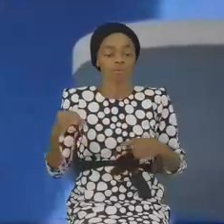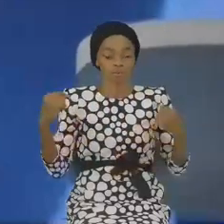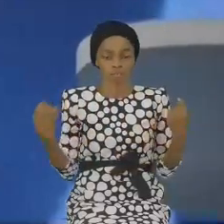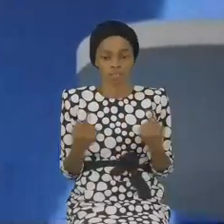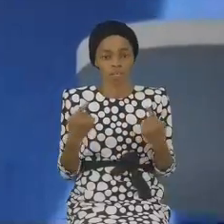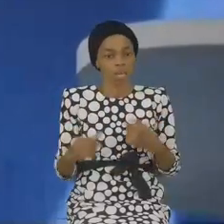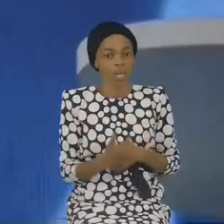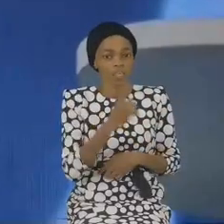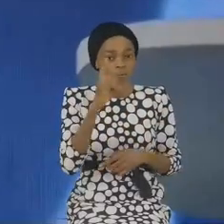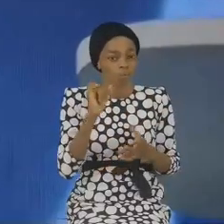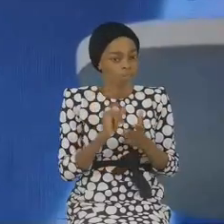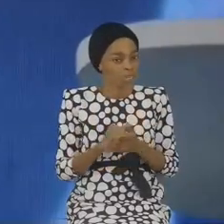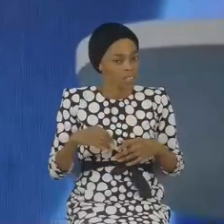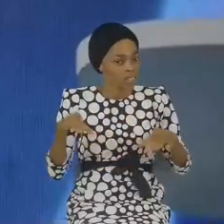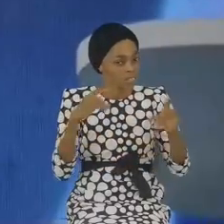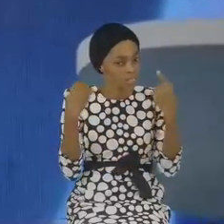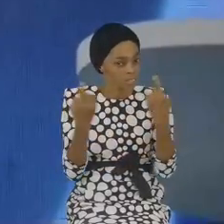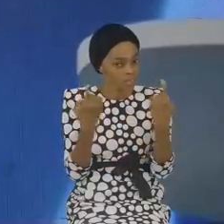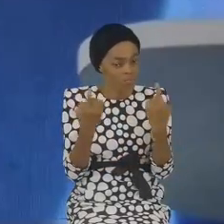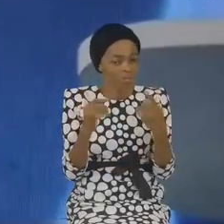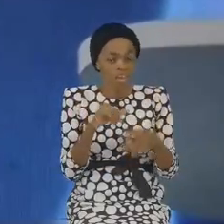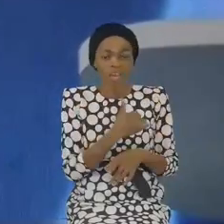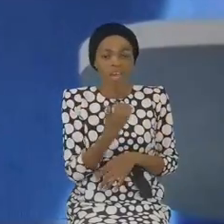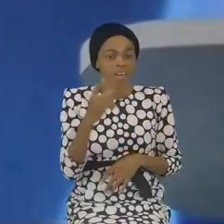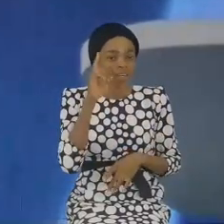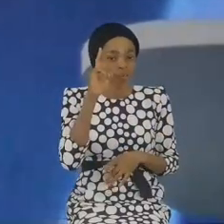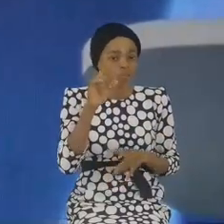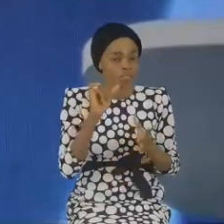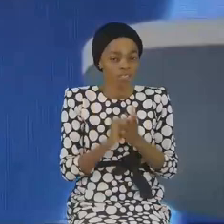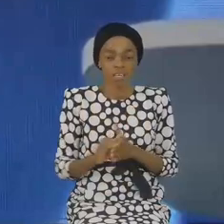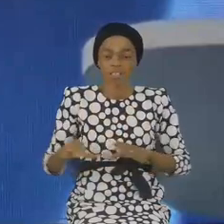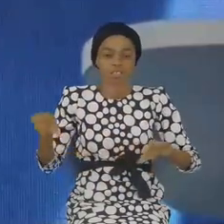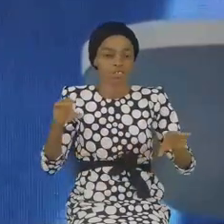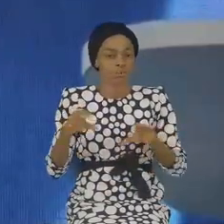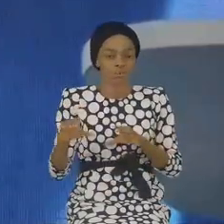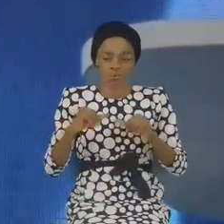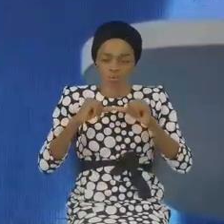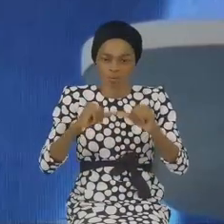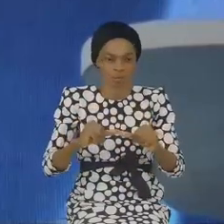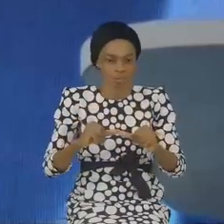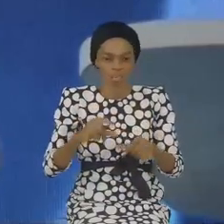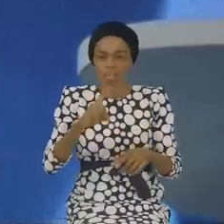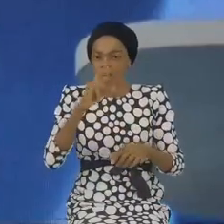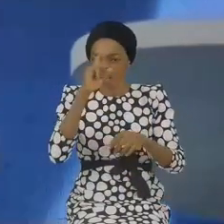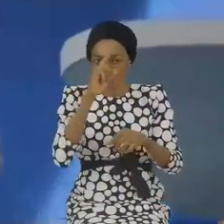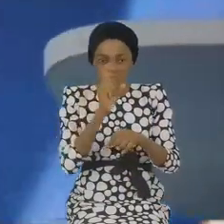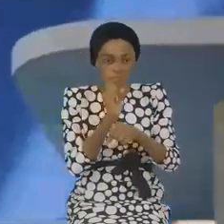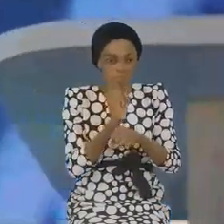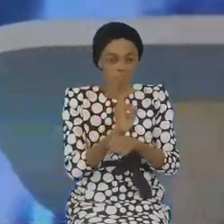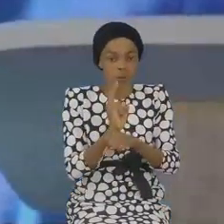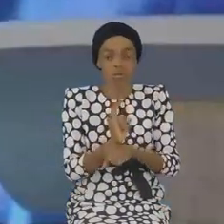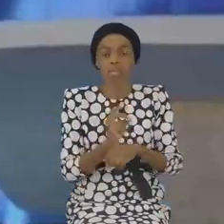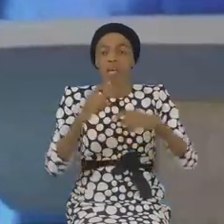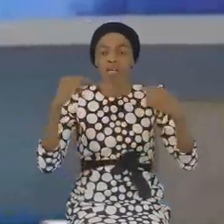pratique le péché, quiconque commet continuellement, habituellement commet le péché,